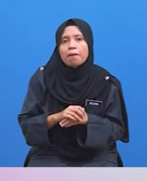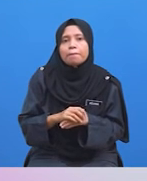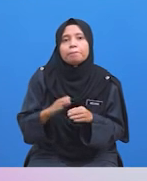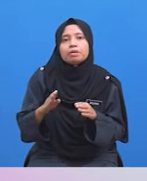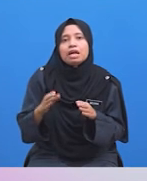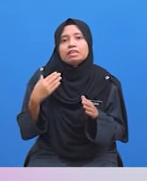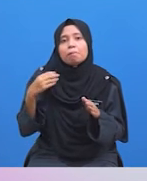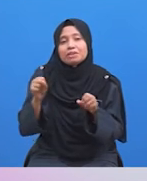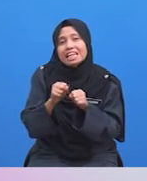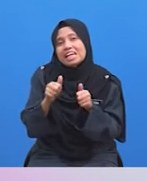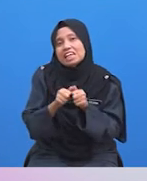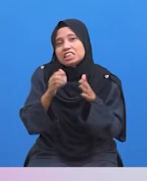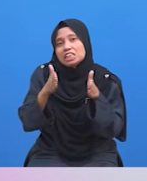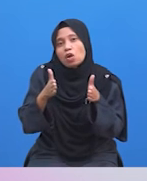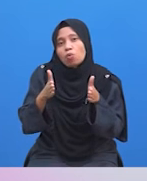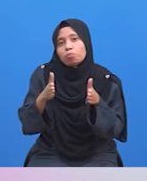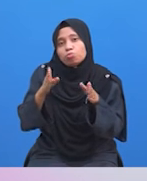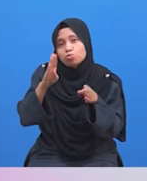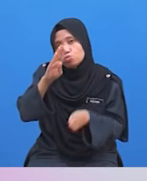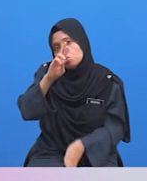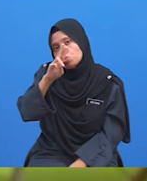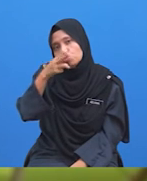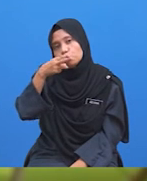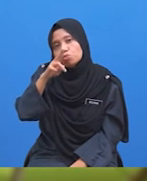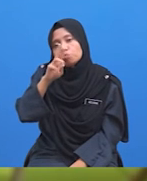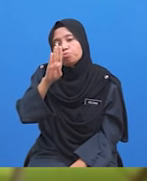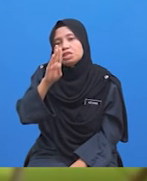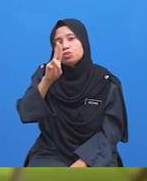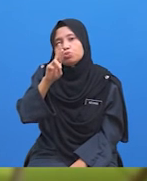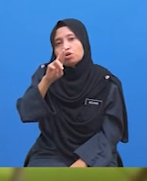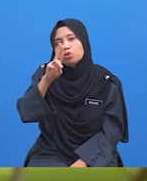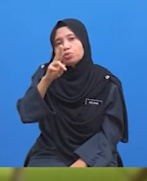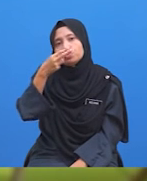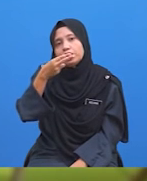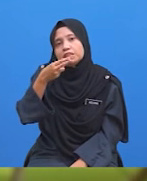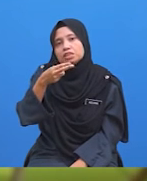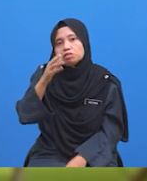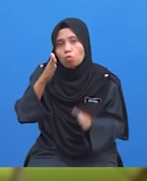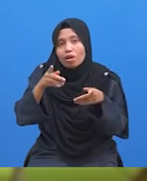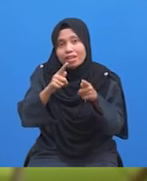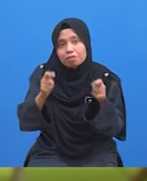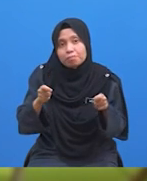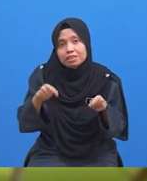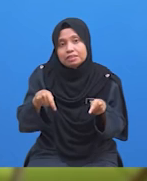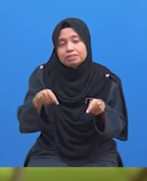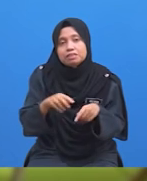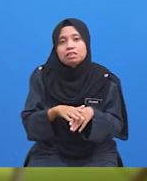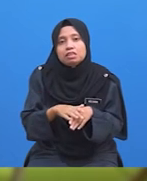persaingan dengan Guruh tempat n persaingan berlaku dalam setoor penyiagaan